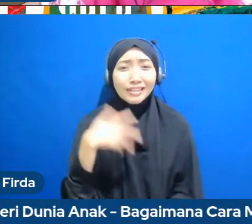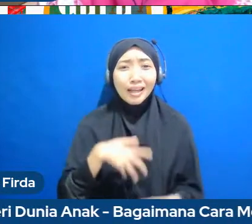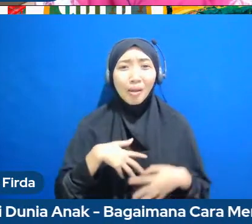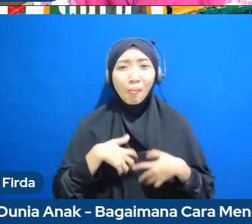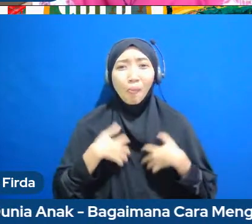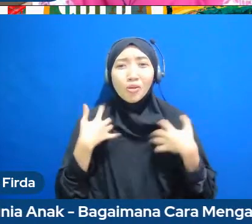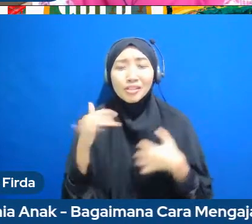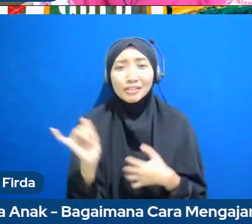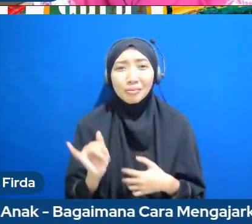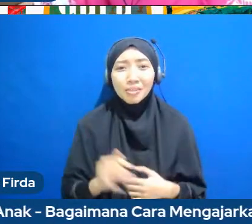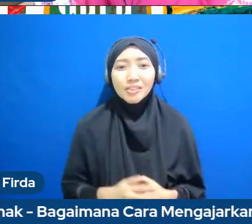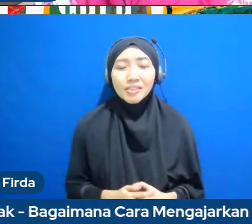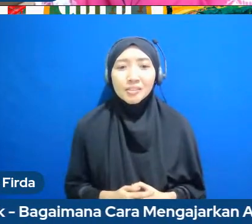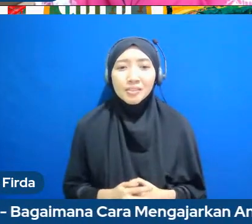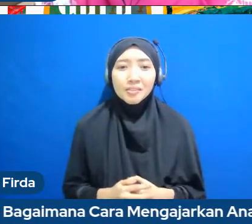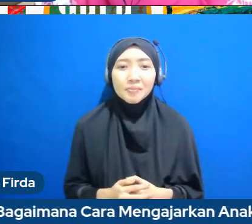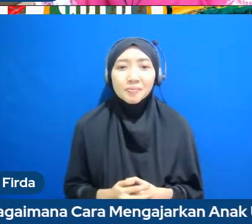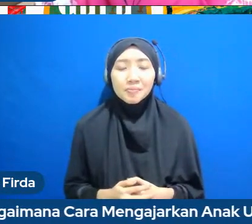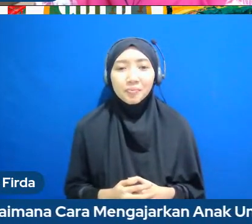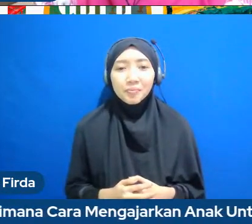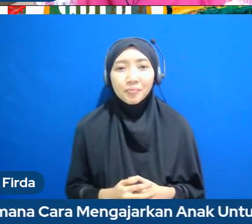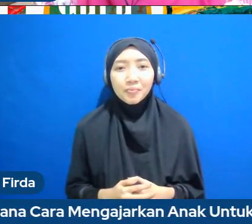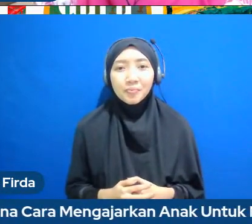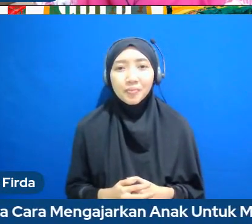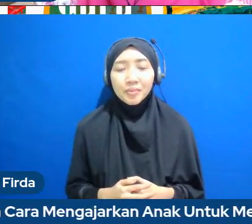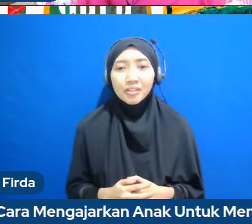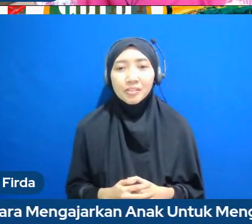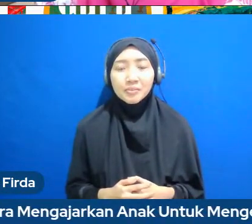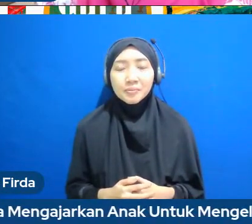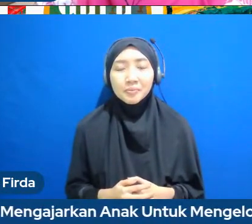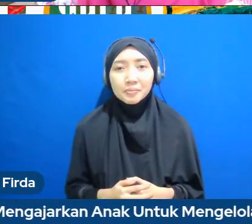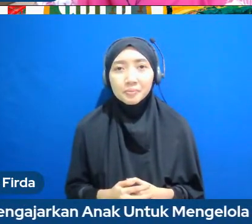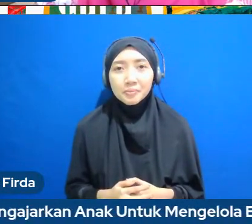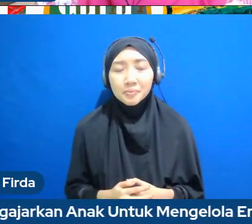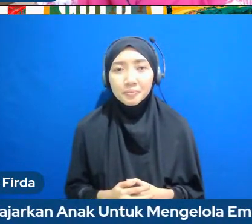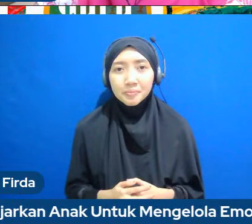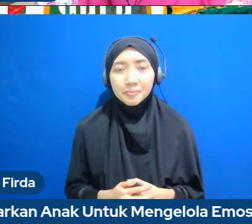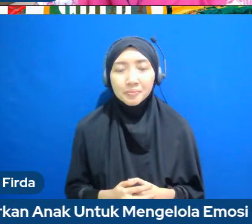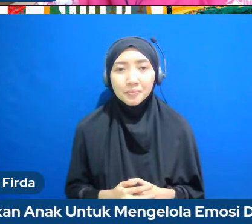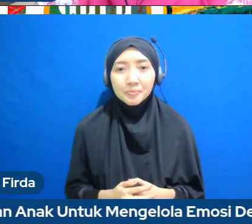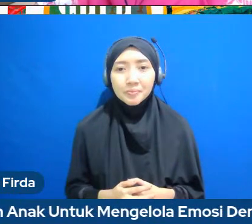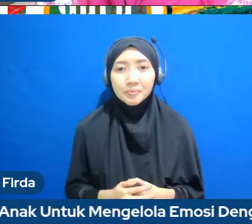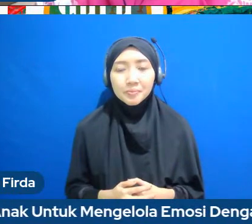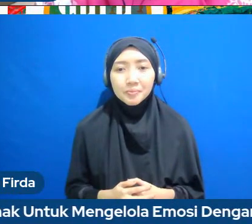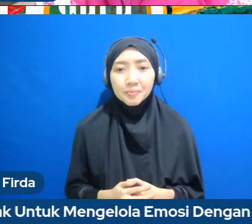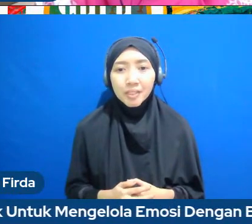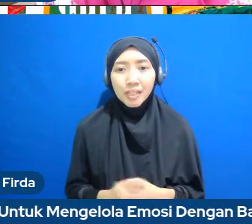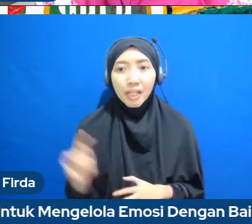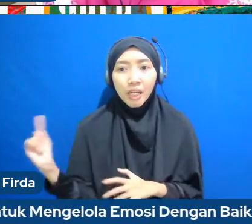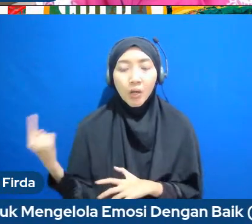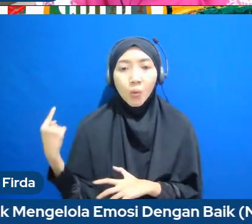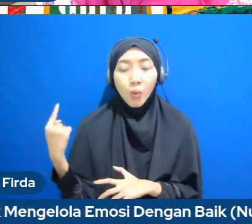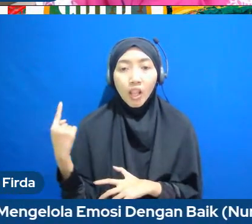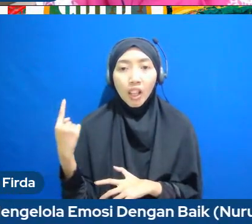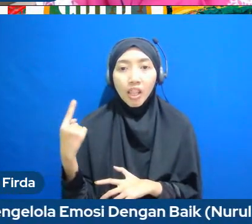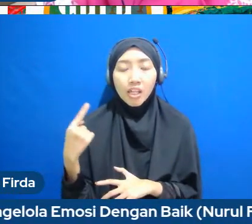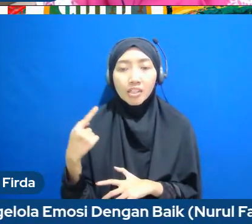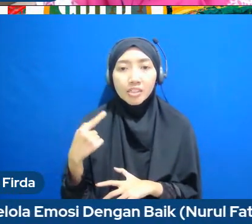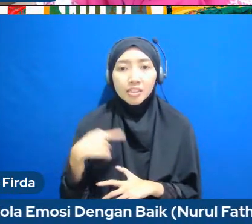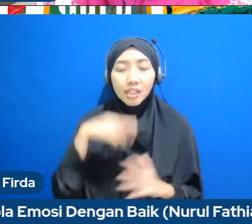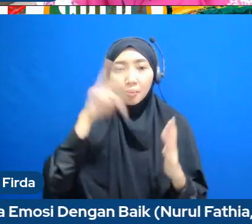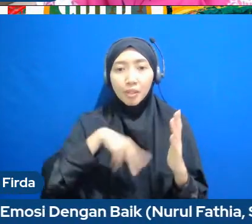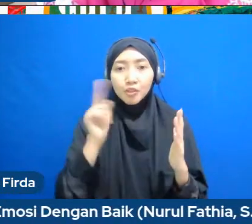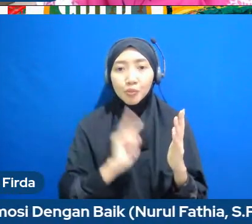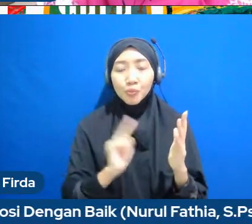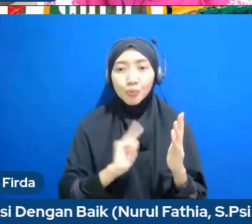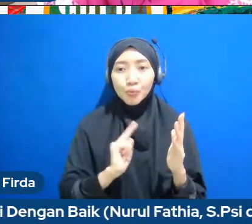Oke. Sumber dari emosi. Betul. Nih, Kak Isma nih, yang dari awal-awal saya ini ya, saya bacakan